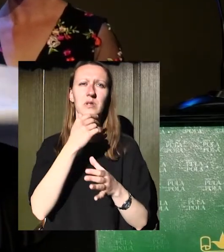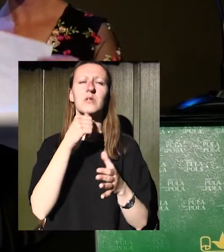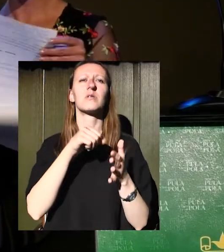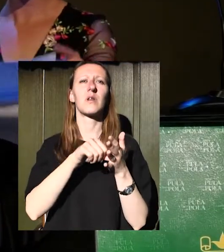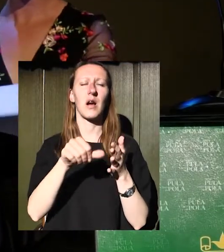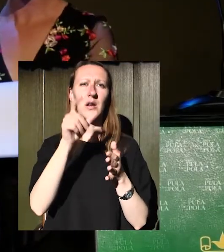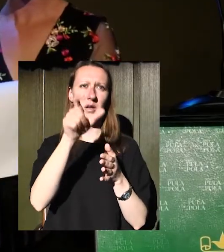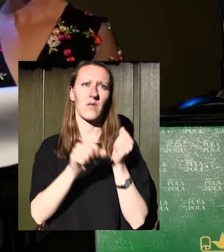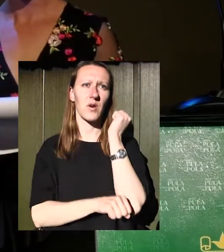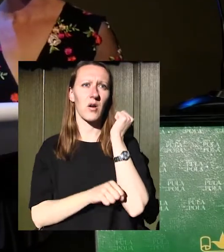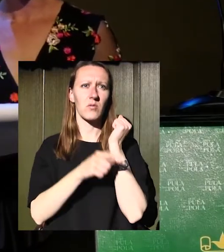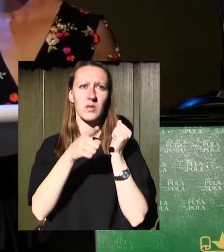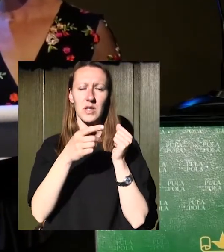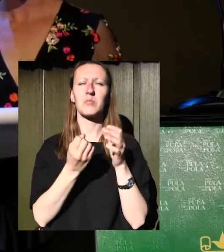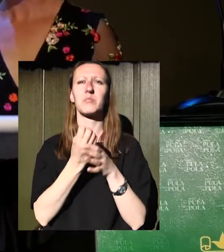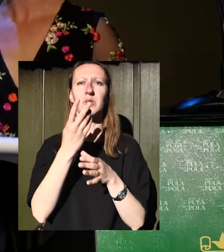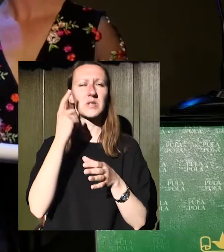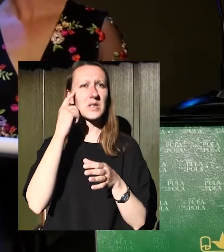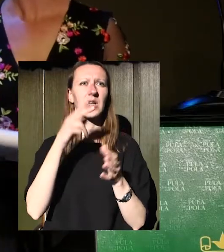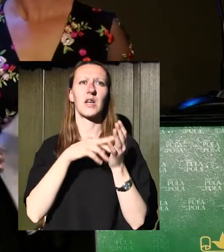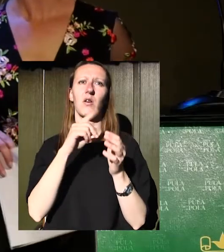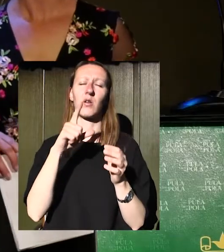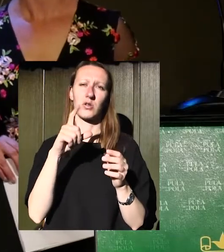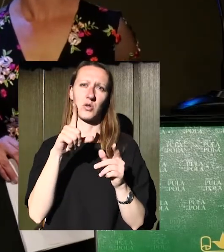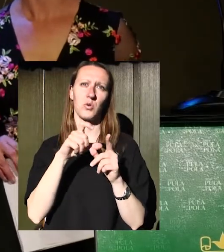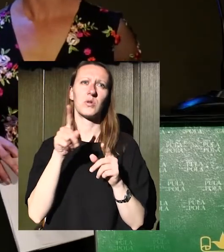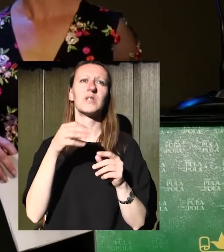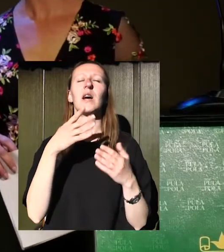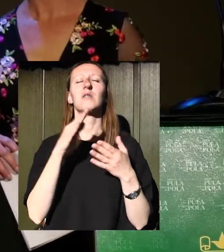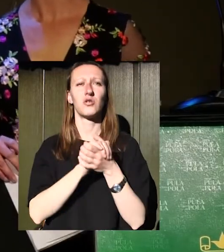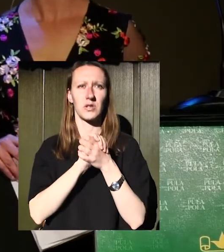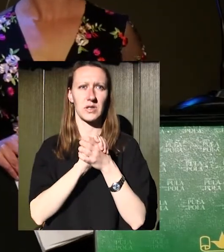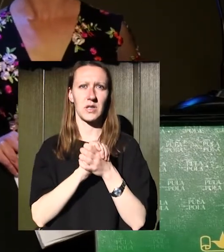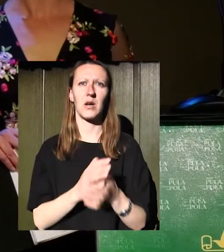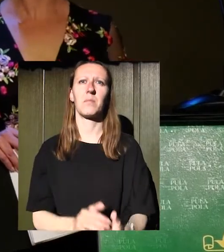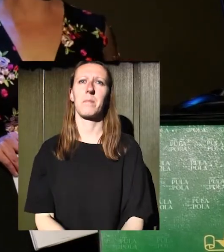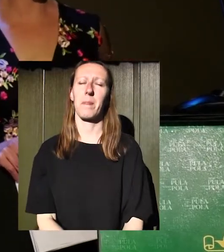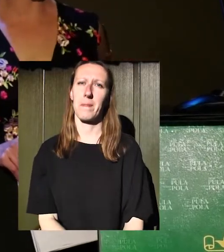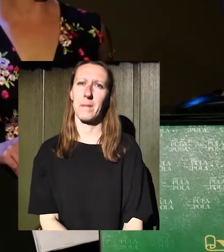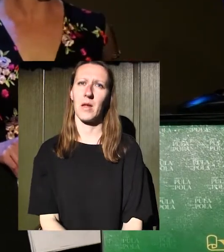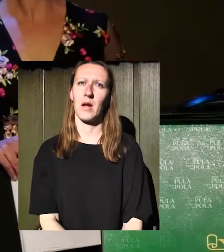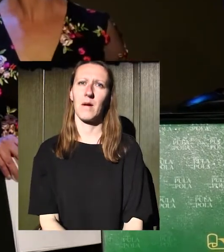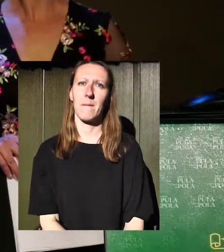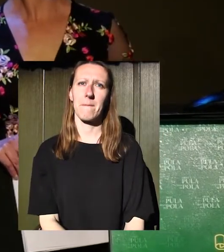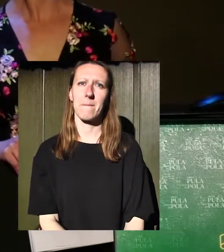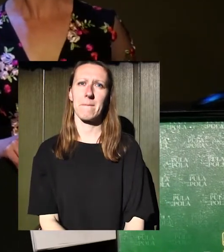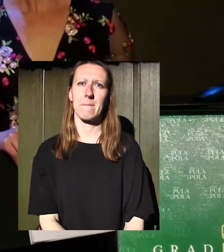mare si premia la studentessa della Facoltà di Scienze Naturali, Lucija Nikolić. Congratulazioni. Čestitamo.